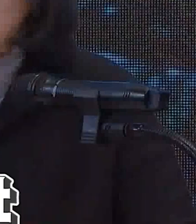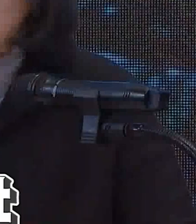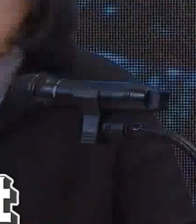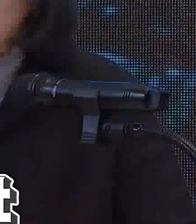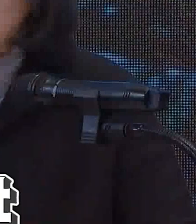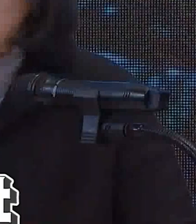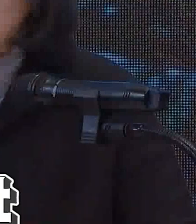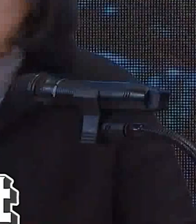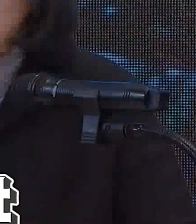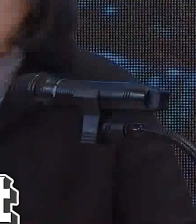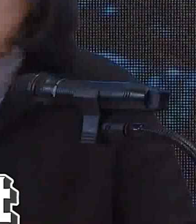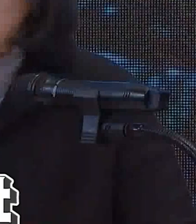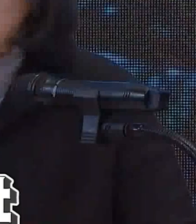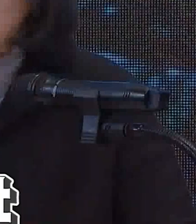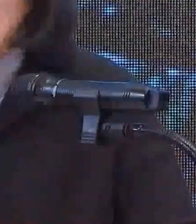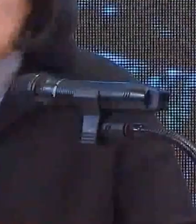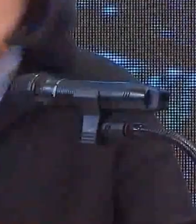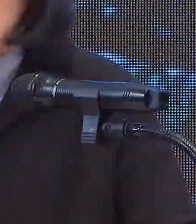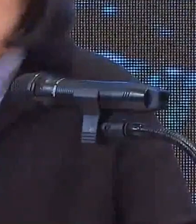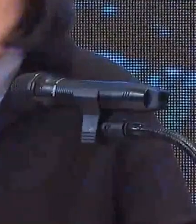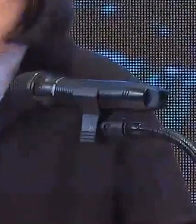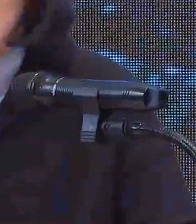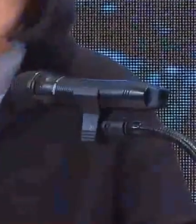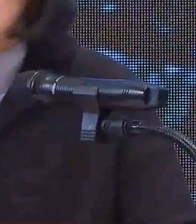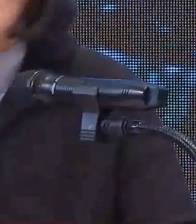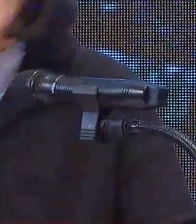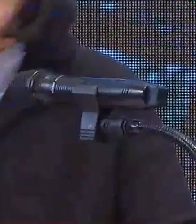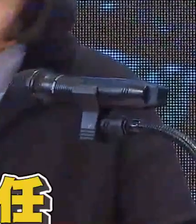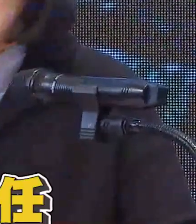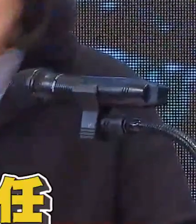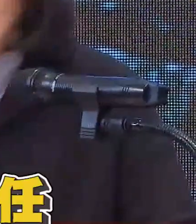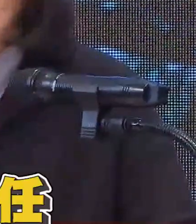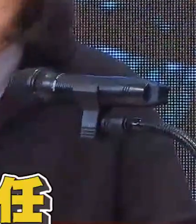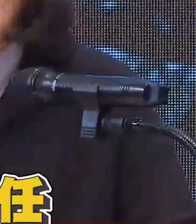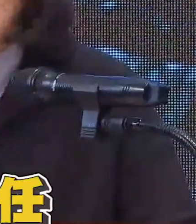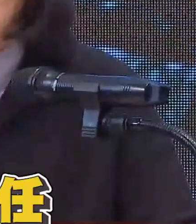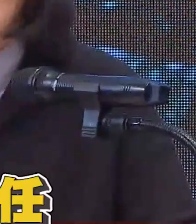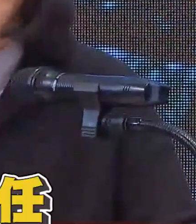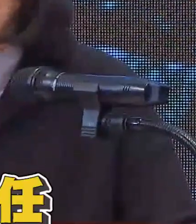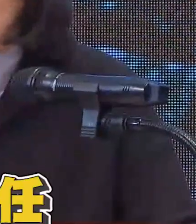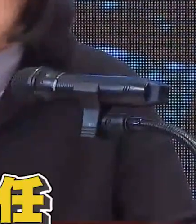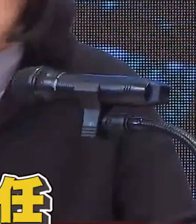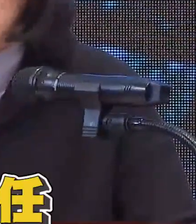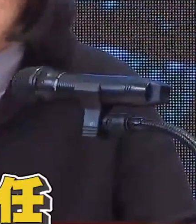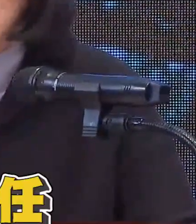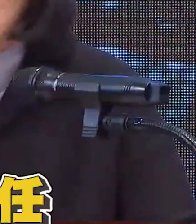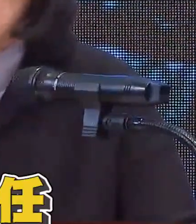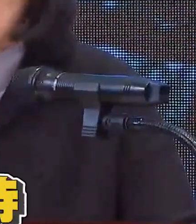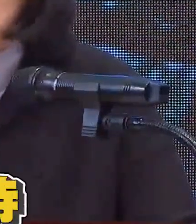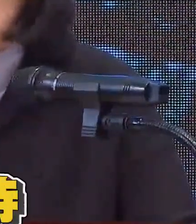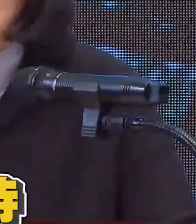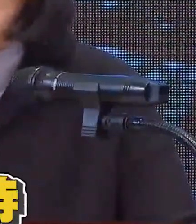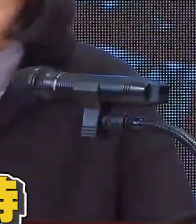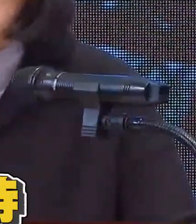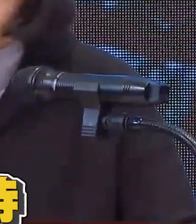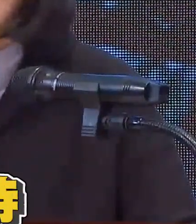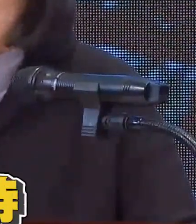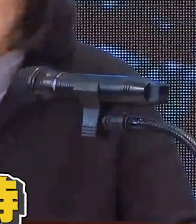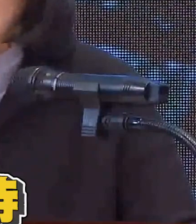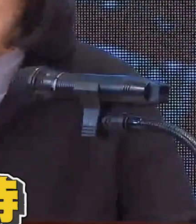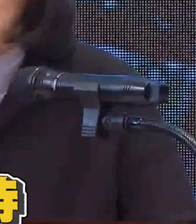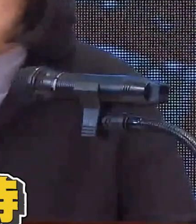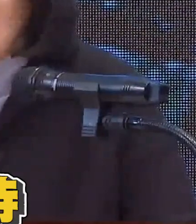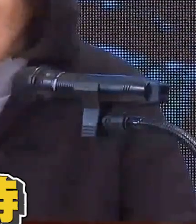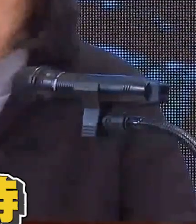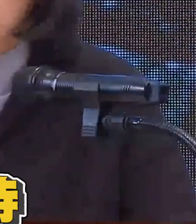族绵长福祉。 台海的和平稳定是区域内各方的共同责任，也是所有人